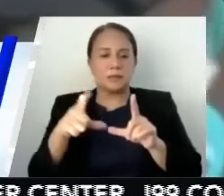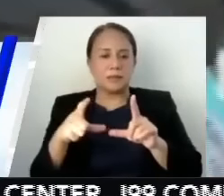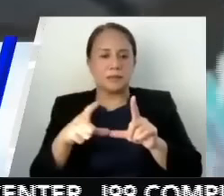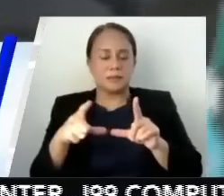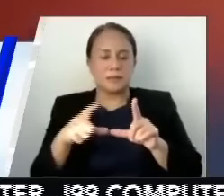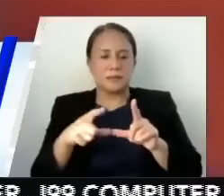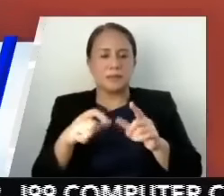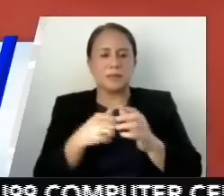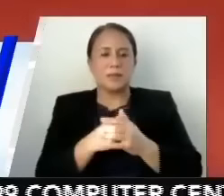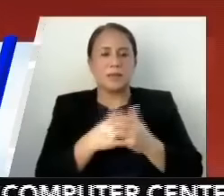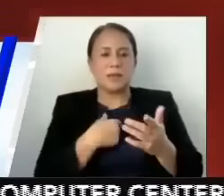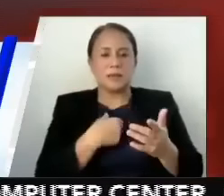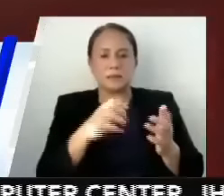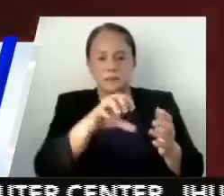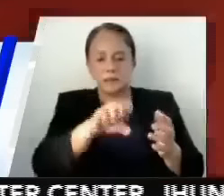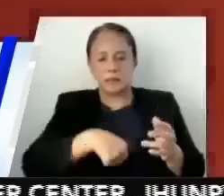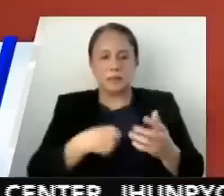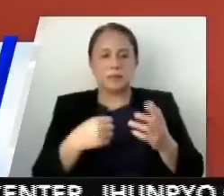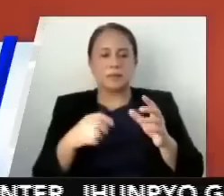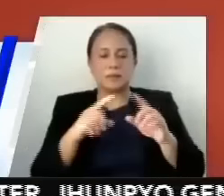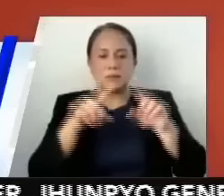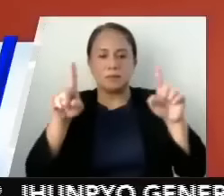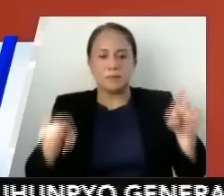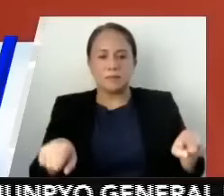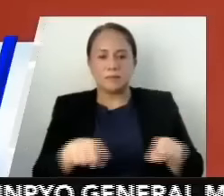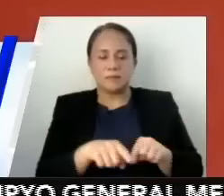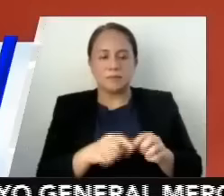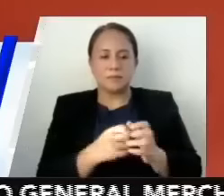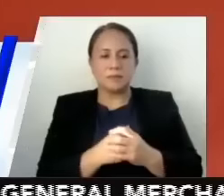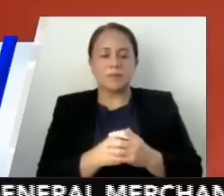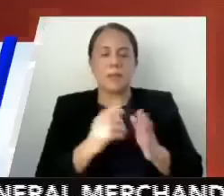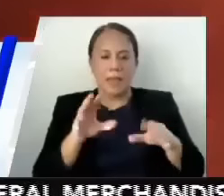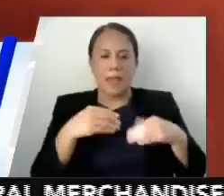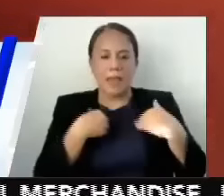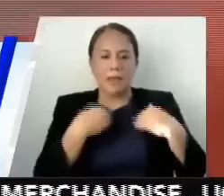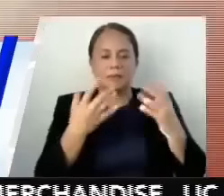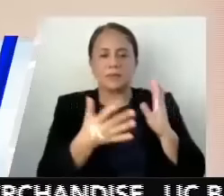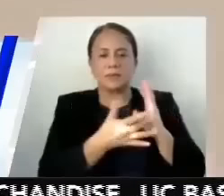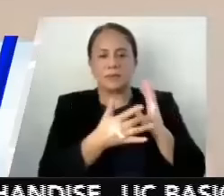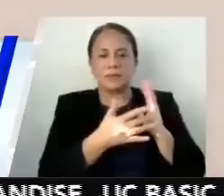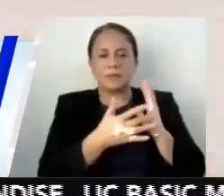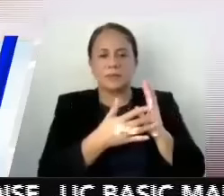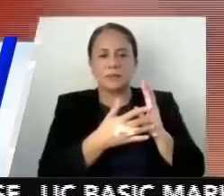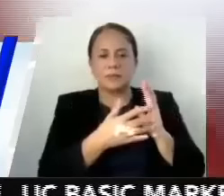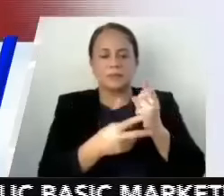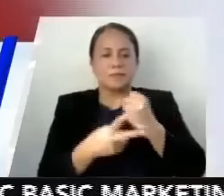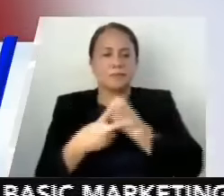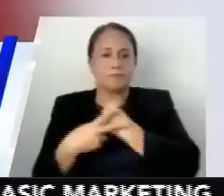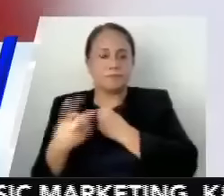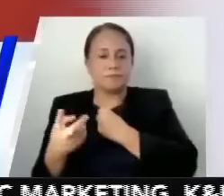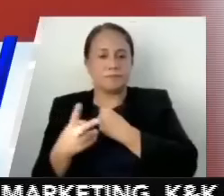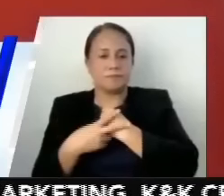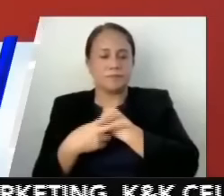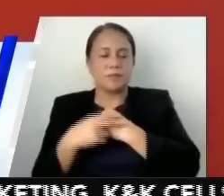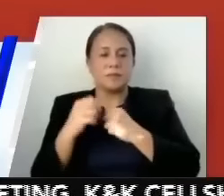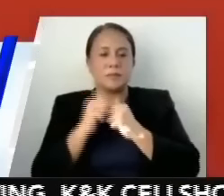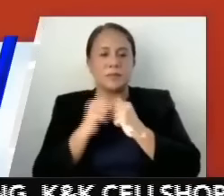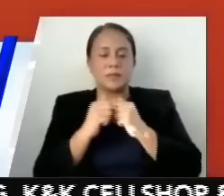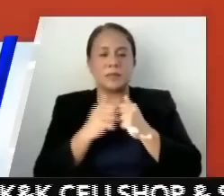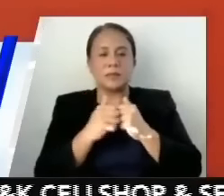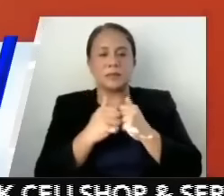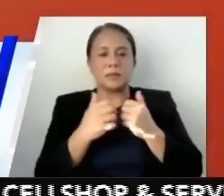nito. Sigurado ka sa sinasabi mo? Na-issuehan ito ng technical impound. Ibig sabihin, pinapayagan lang itong tumakbo sa kalye